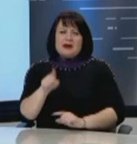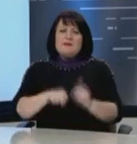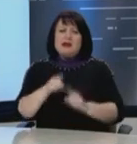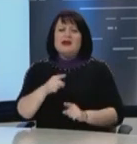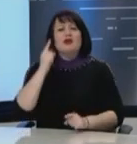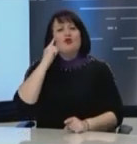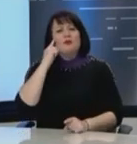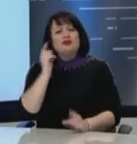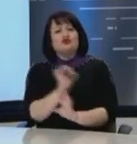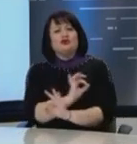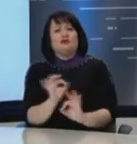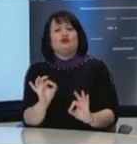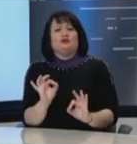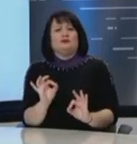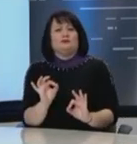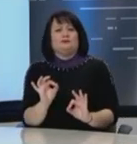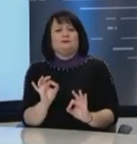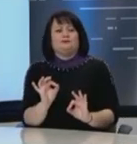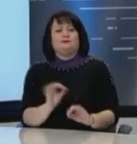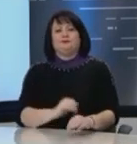θεωρούν αυτονόητα στην καθημερινότητά τους.